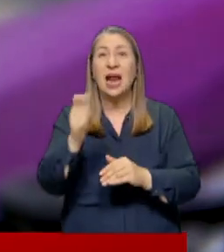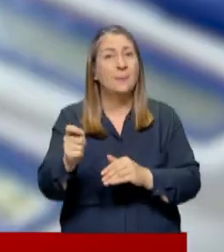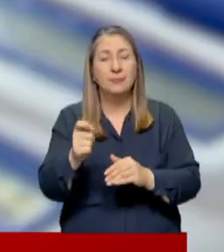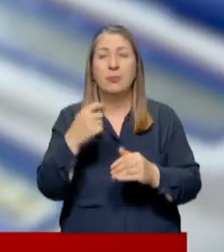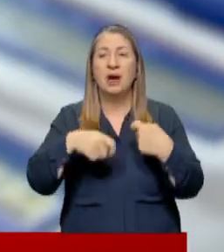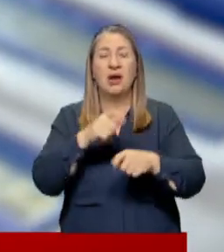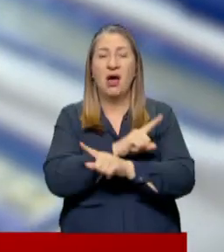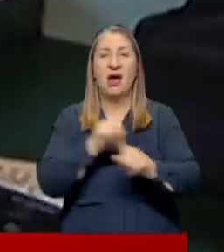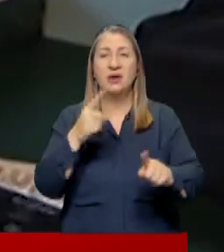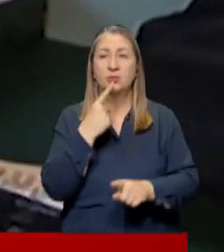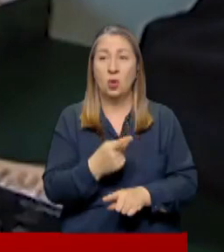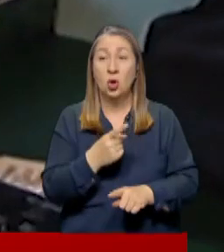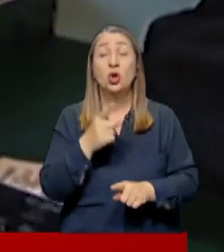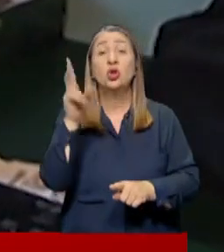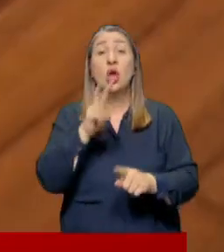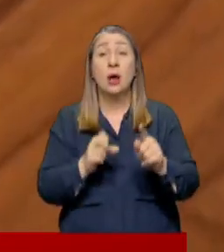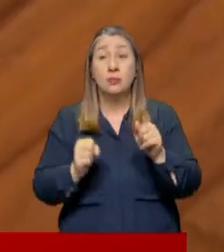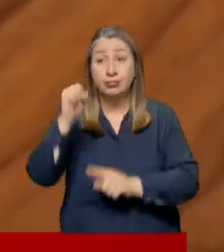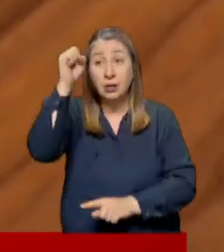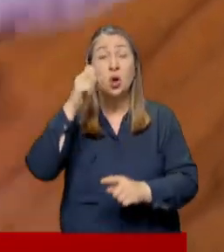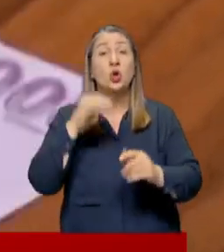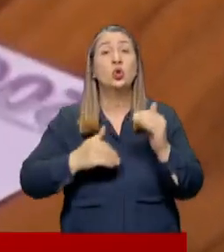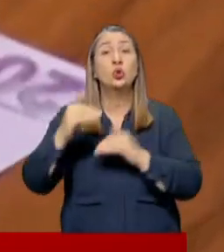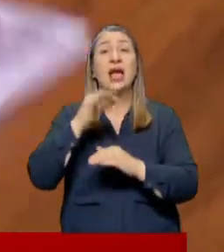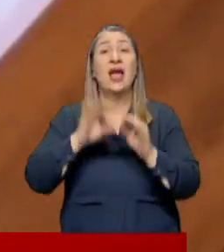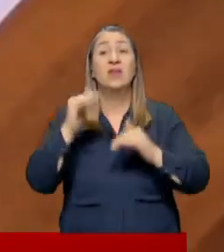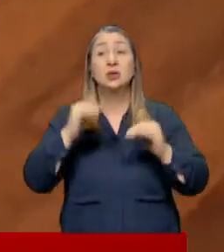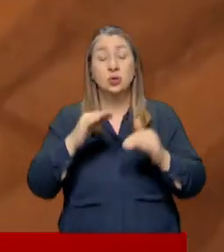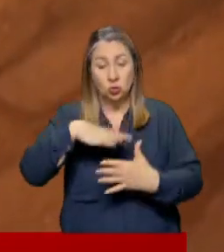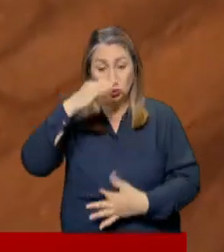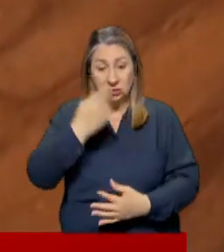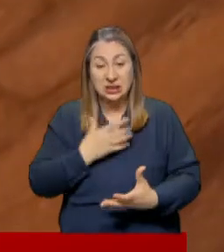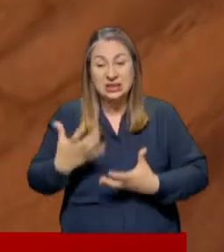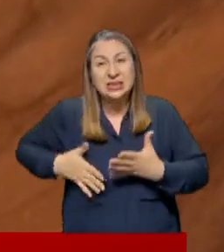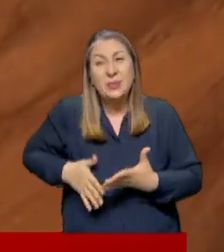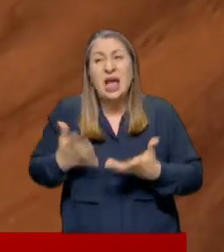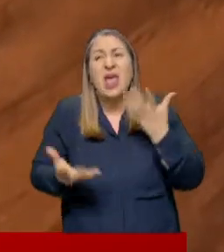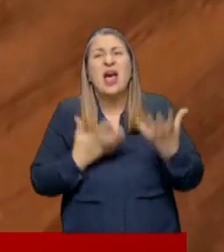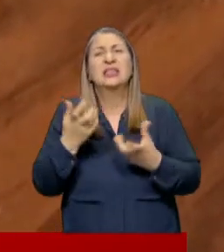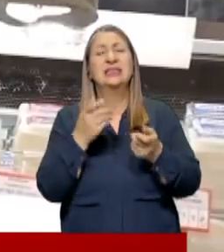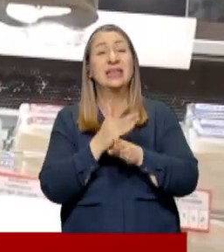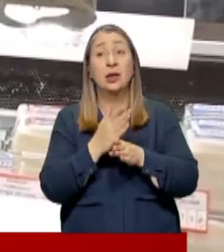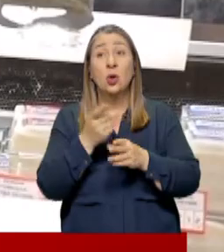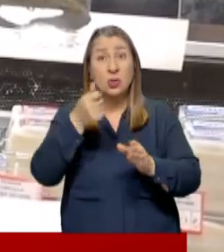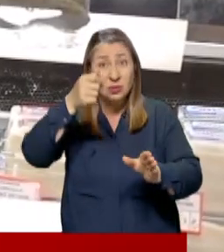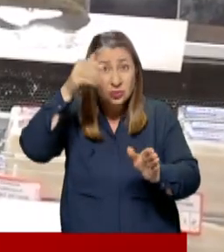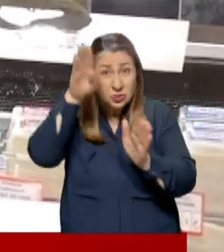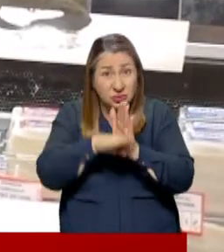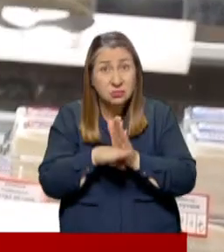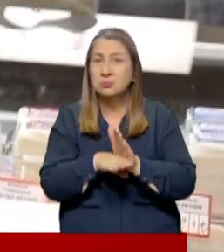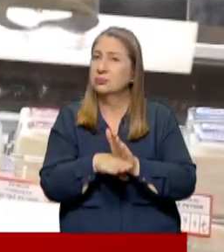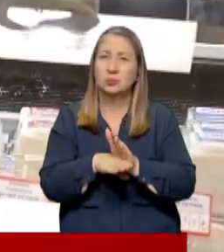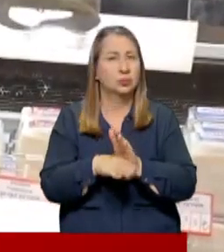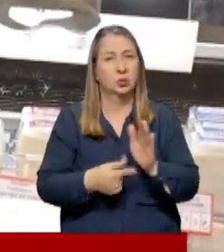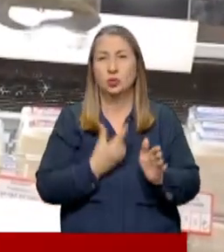bankalar tarafından reddediliyor. Dövizdeki artış ve yüksek enflasyon tüketicinin cebindeki yangının sebebi. Üstelik düşeceğine dair umut da